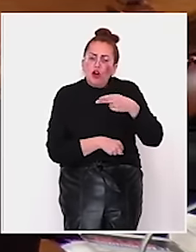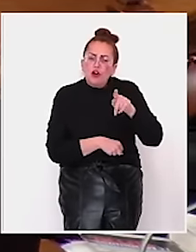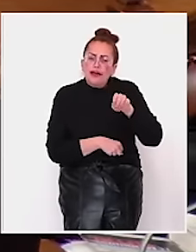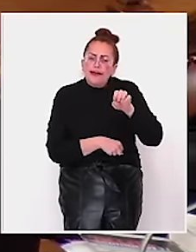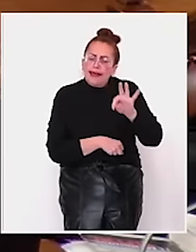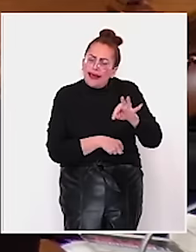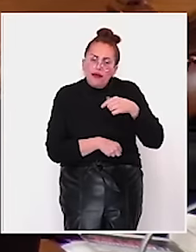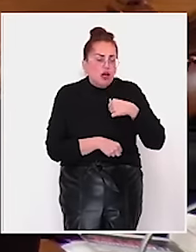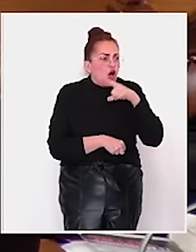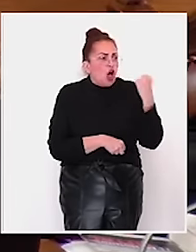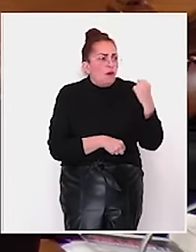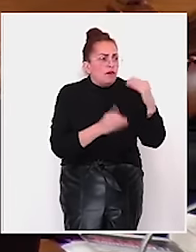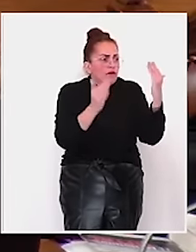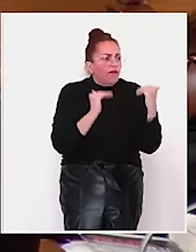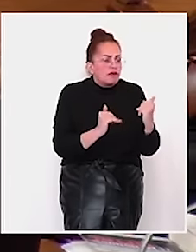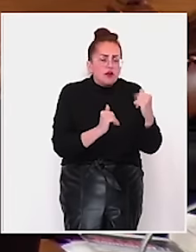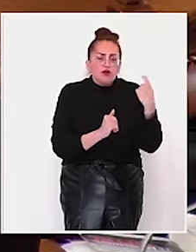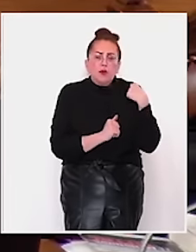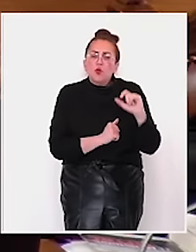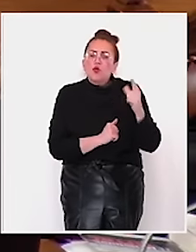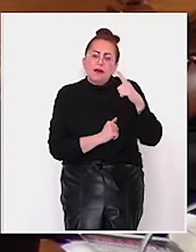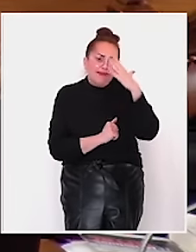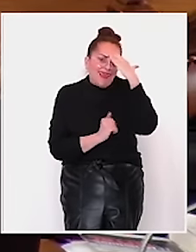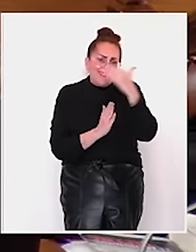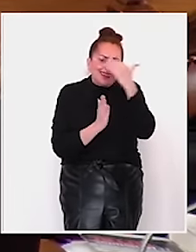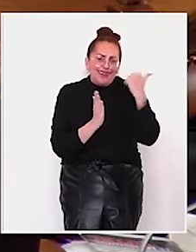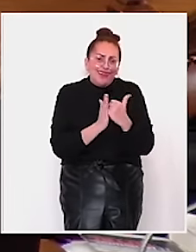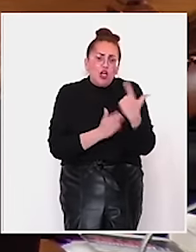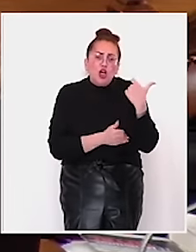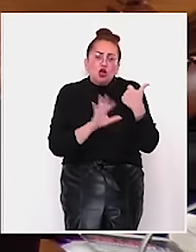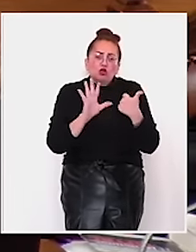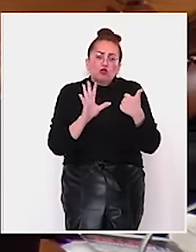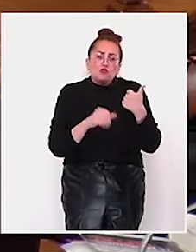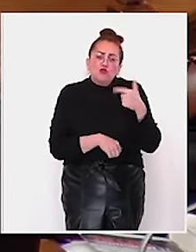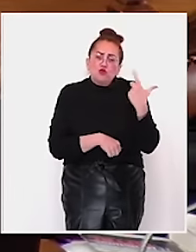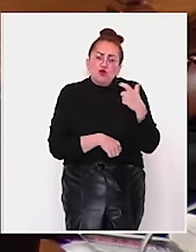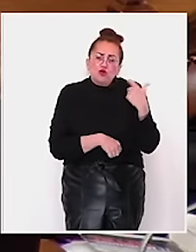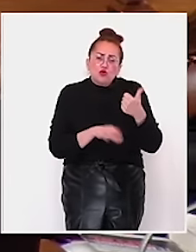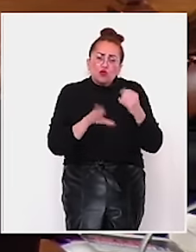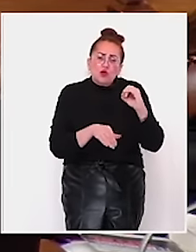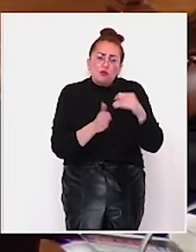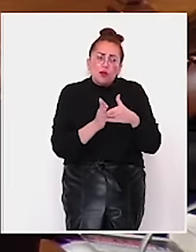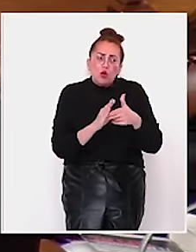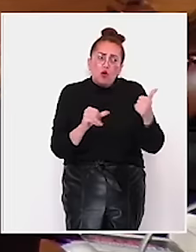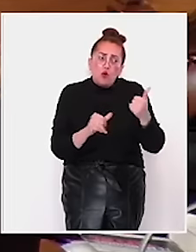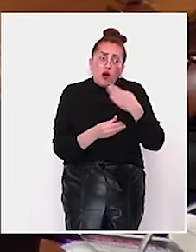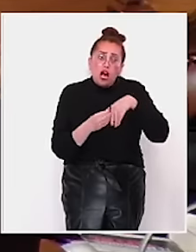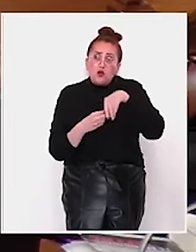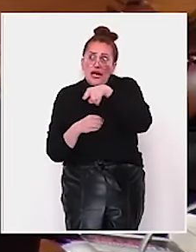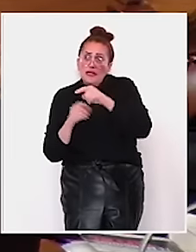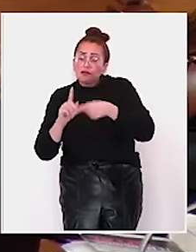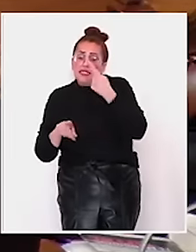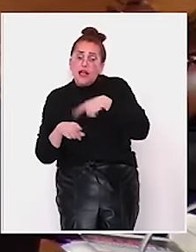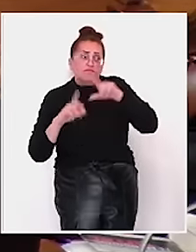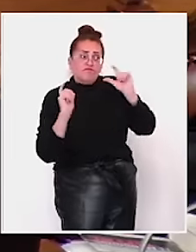plus de 200 000 pour les autres, avec 6 enquêtes du parquet national financier, parce qu'il y a des doutes sur du détournement d'argent public, sur des abus de fonds